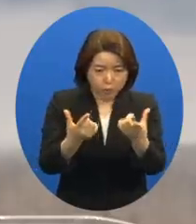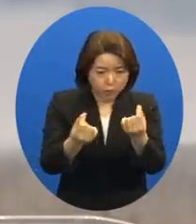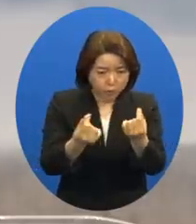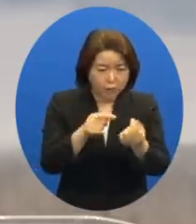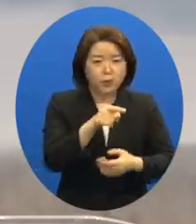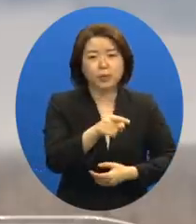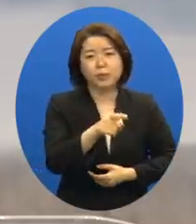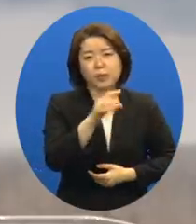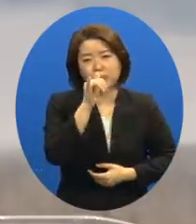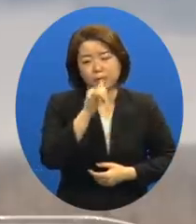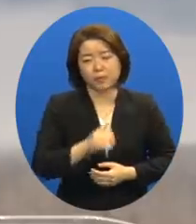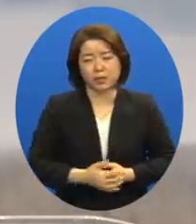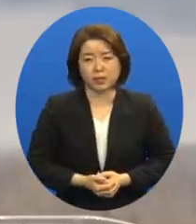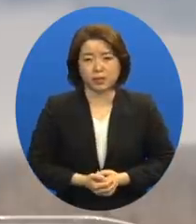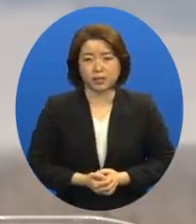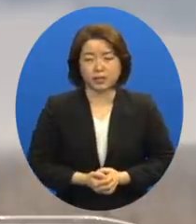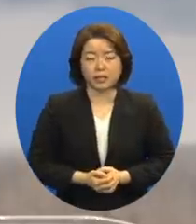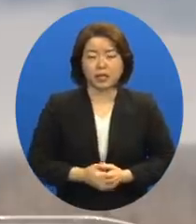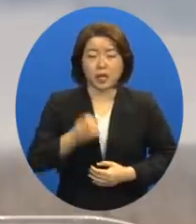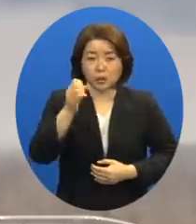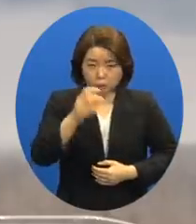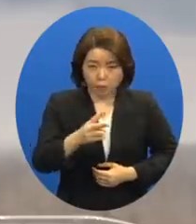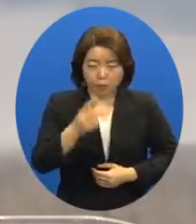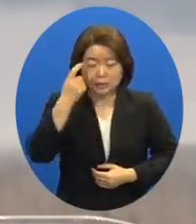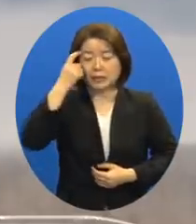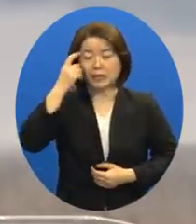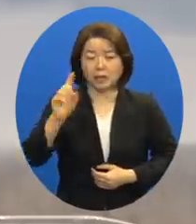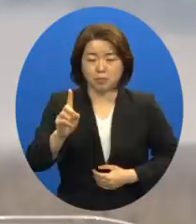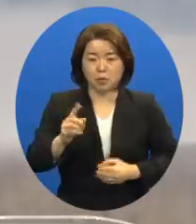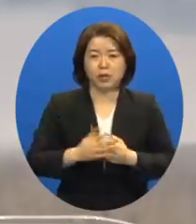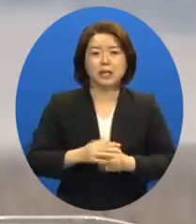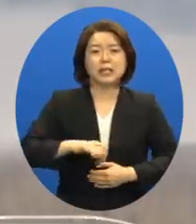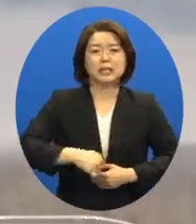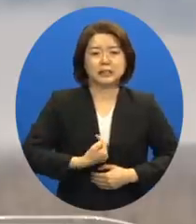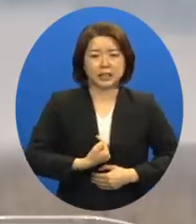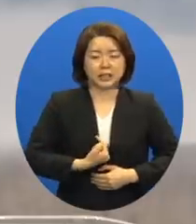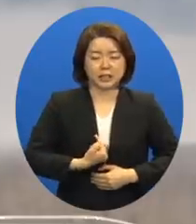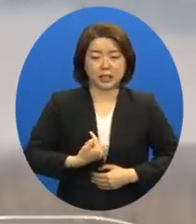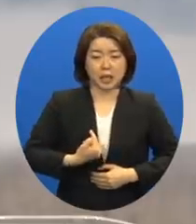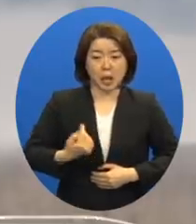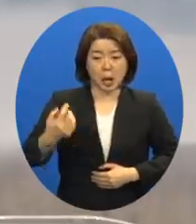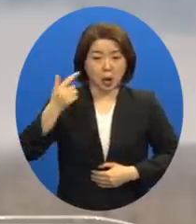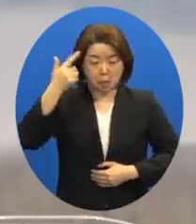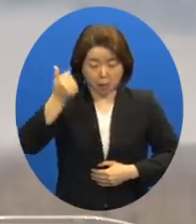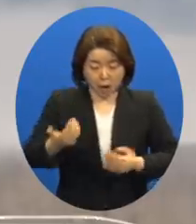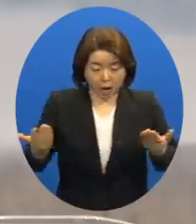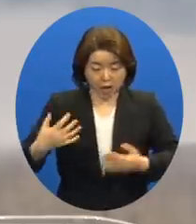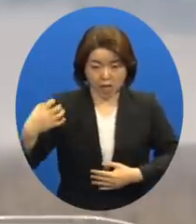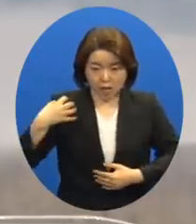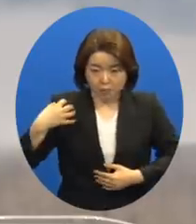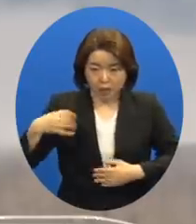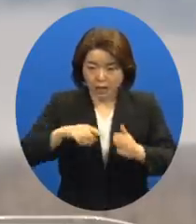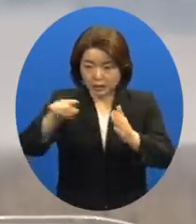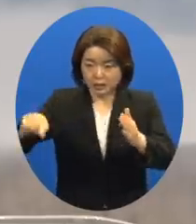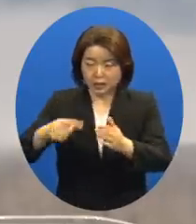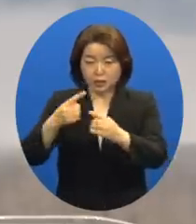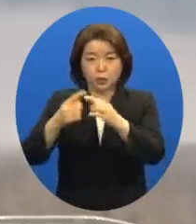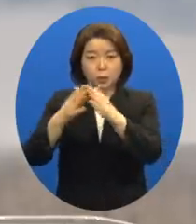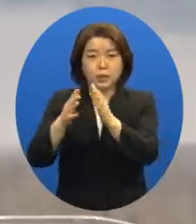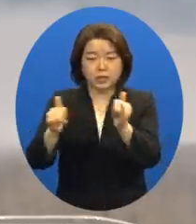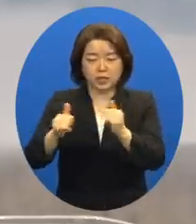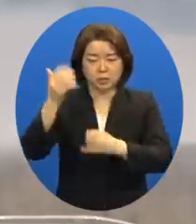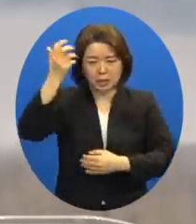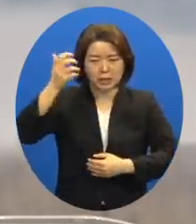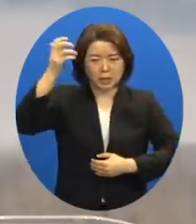형국이 됩니다. 그러면서 당신이 목회하는 교회의 교인들이 영적으로 그런 상태에